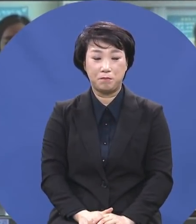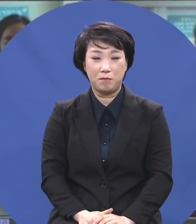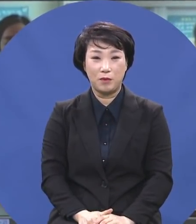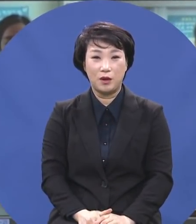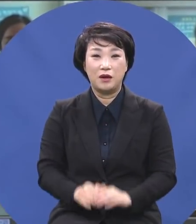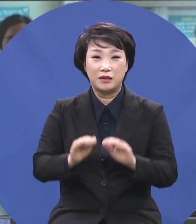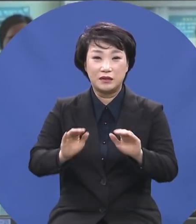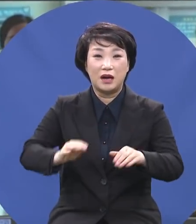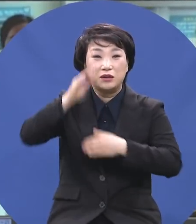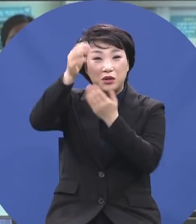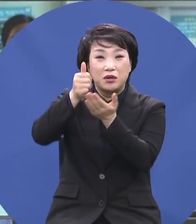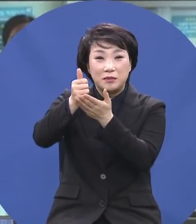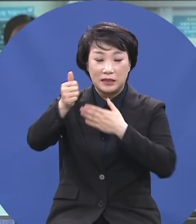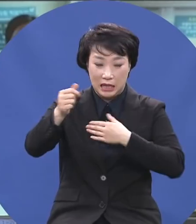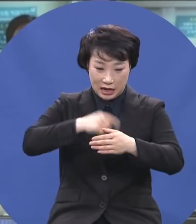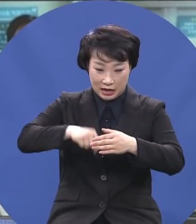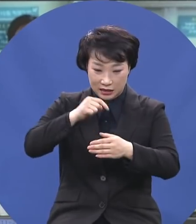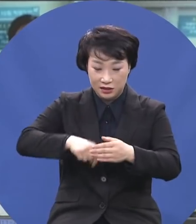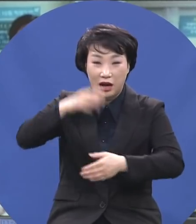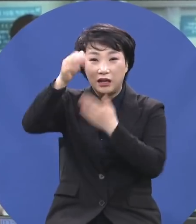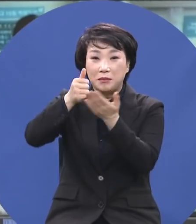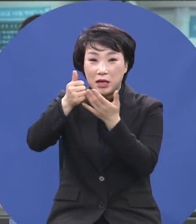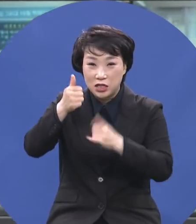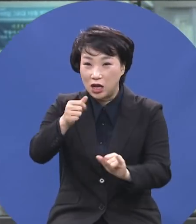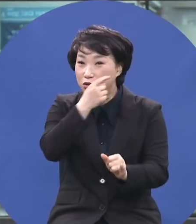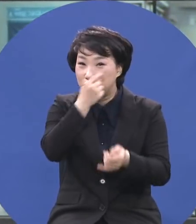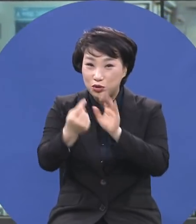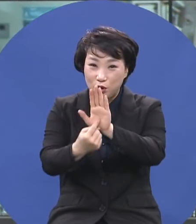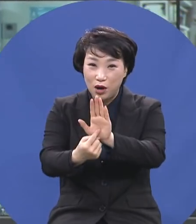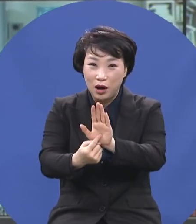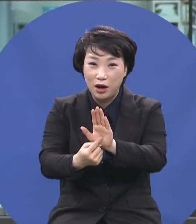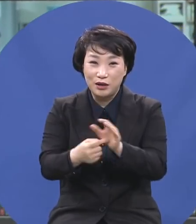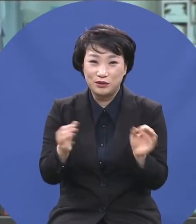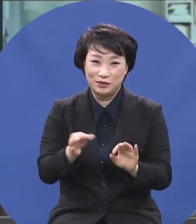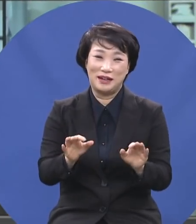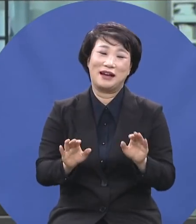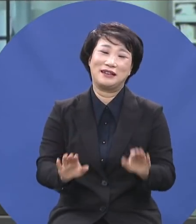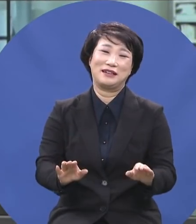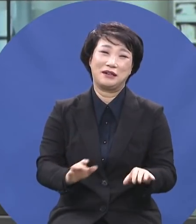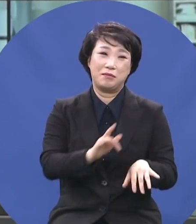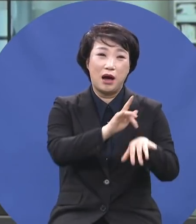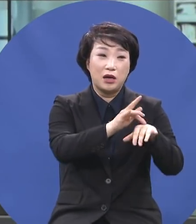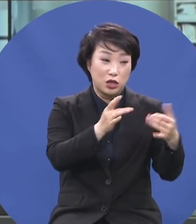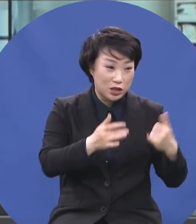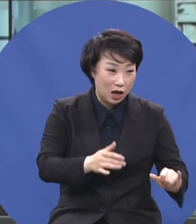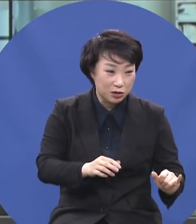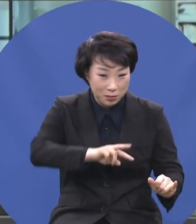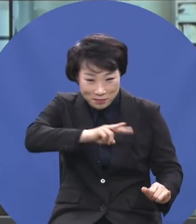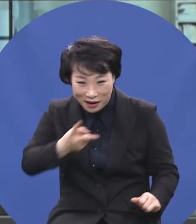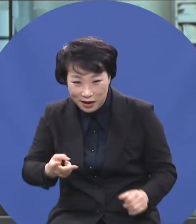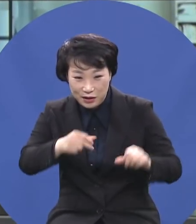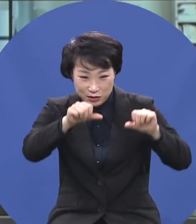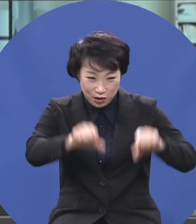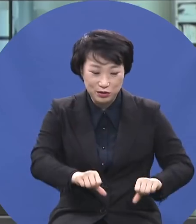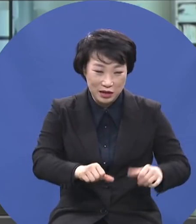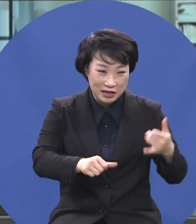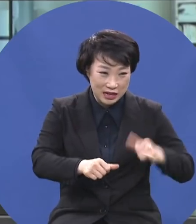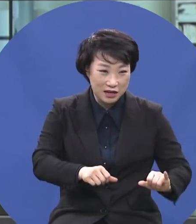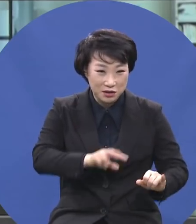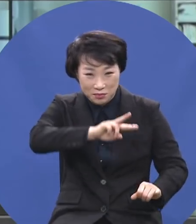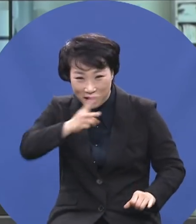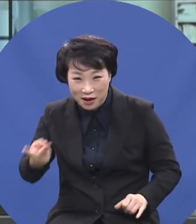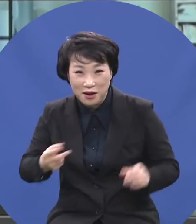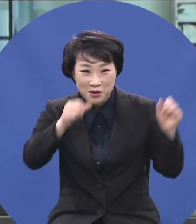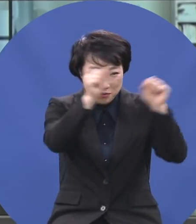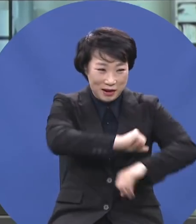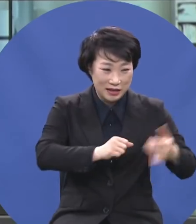내 안에서 하나님의 자녀인 것을 증거하는 순간, 마귀의 자식이, 저주의 자식이,